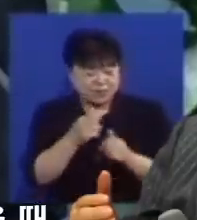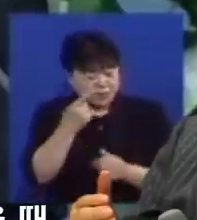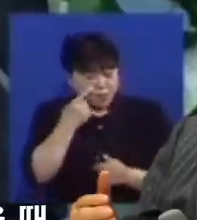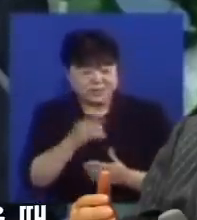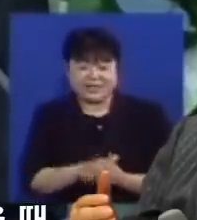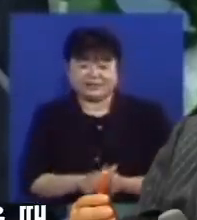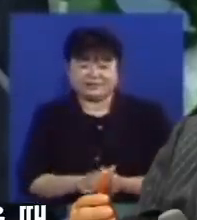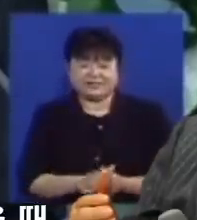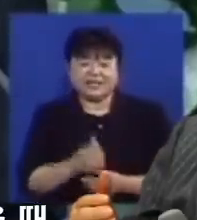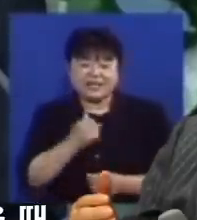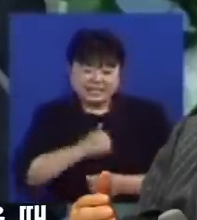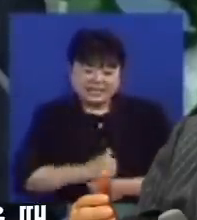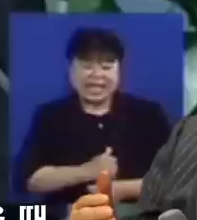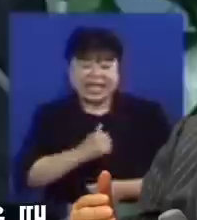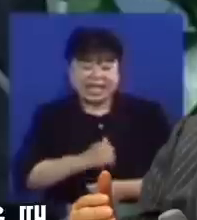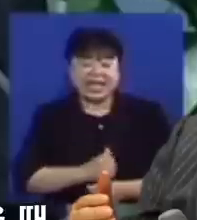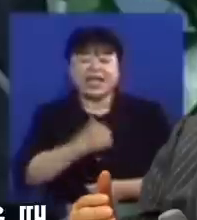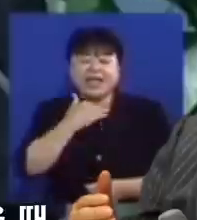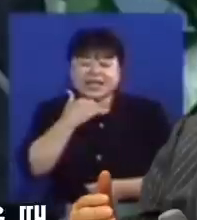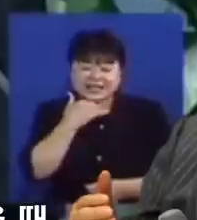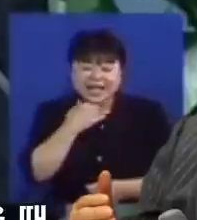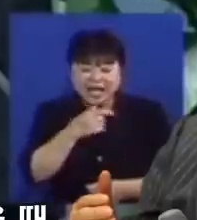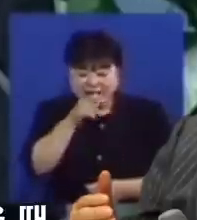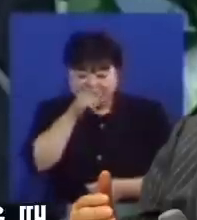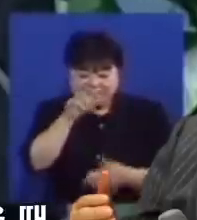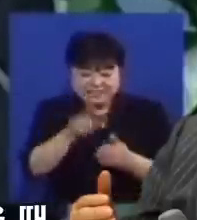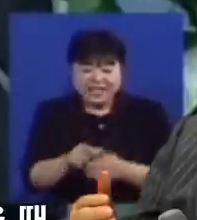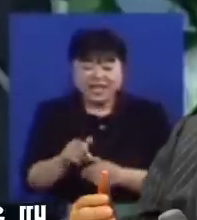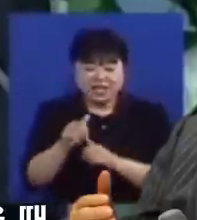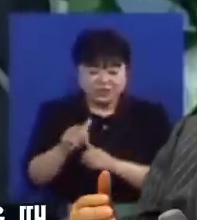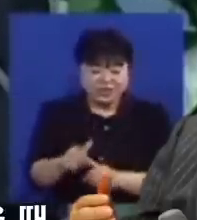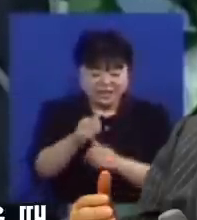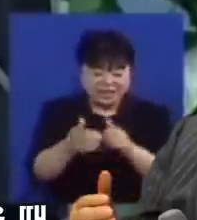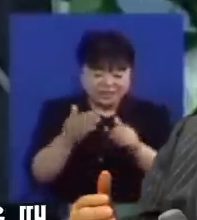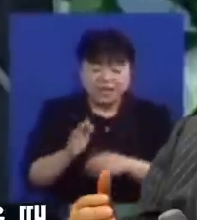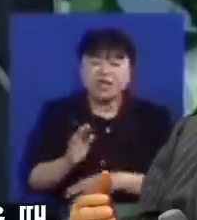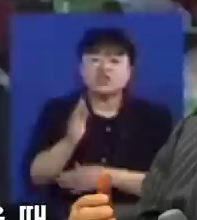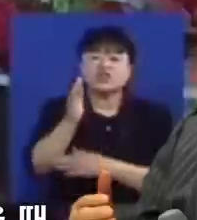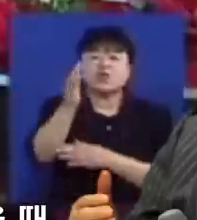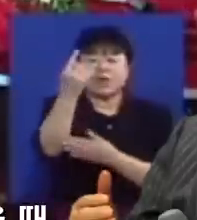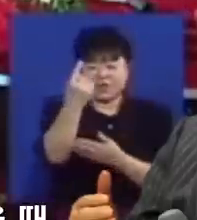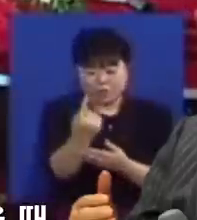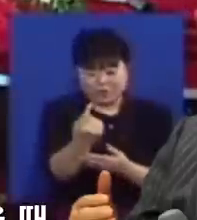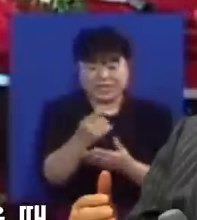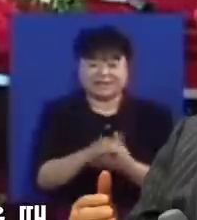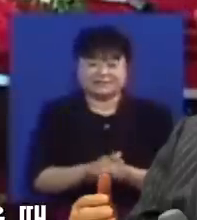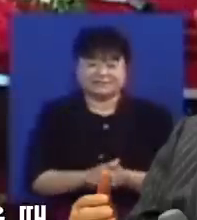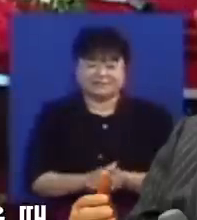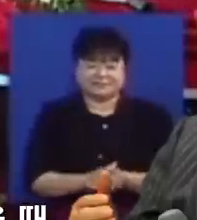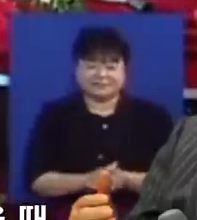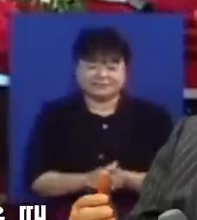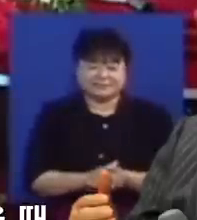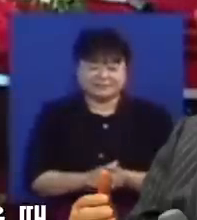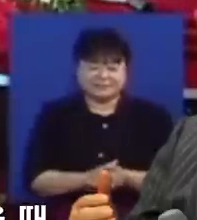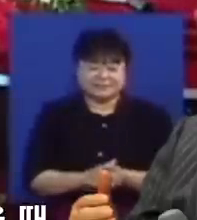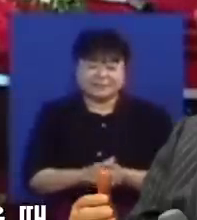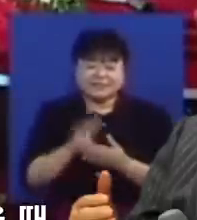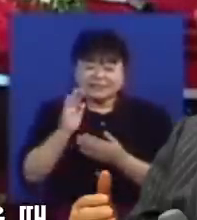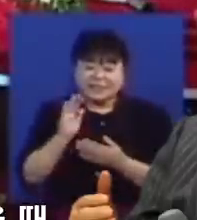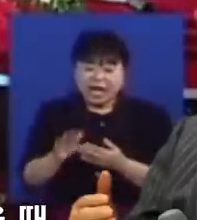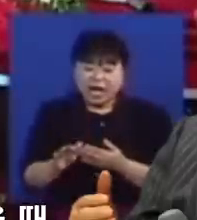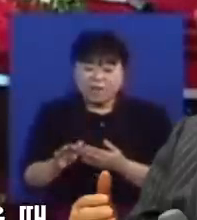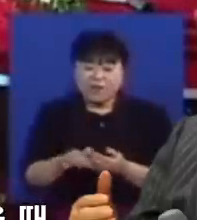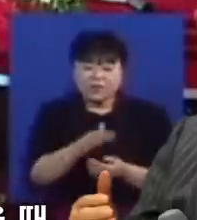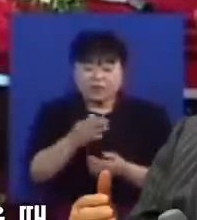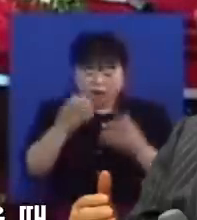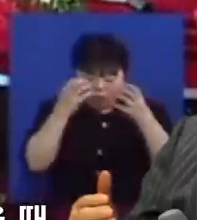것입니다. 인내와 기다림이 있으면 그 뒤에는 하나님의 영광이 다가오게 되는 것입니다. 그 다음